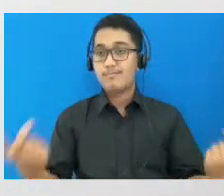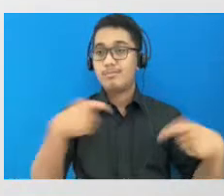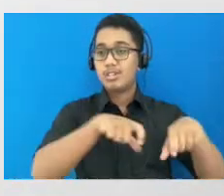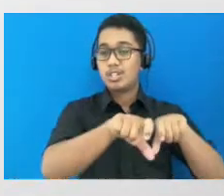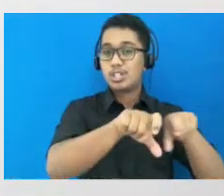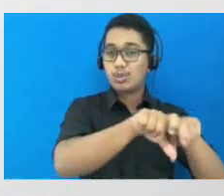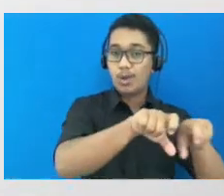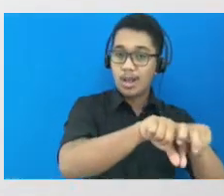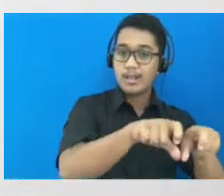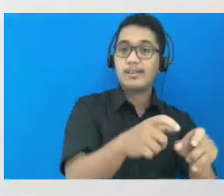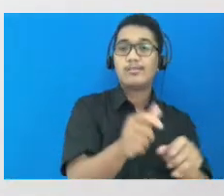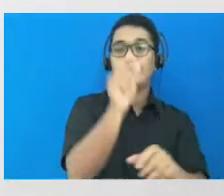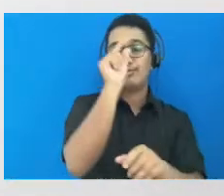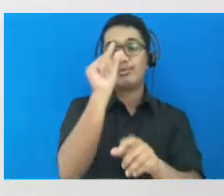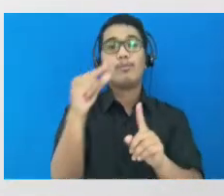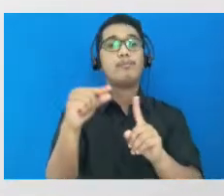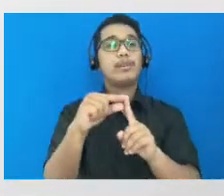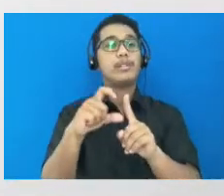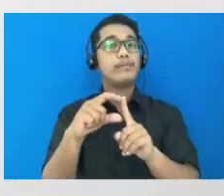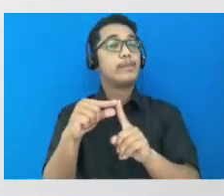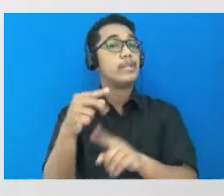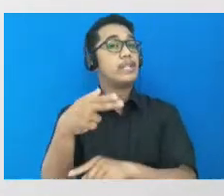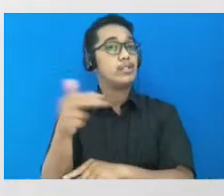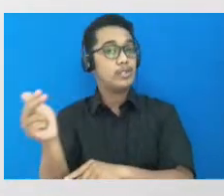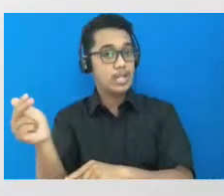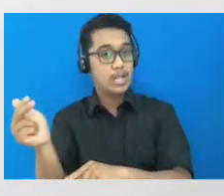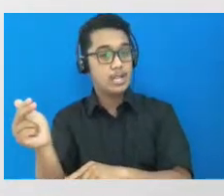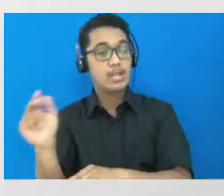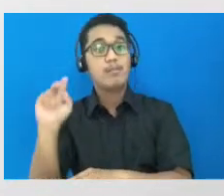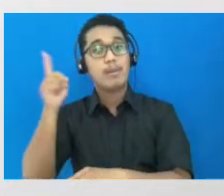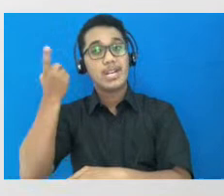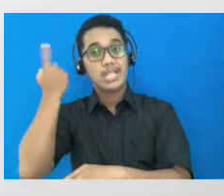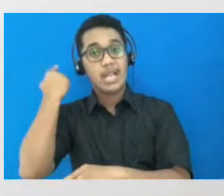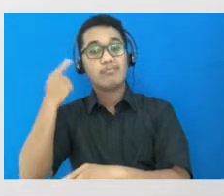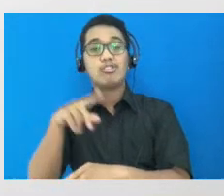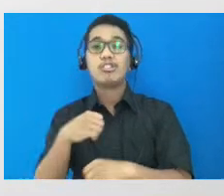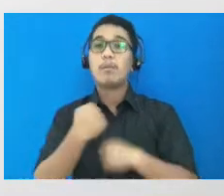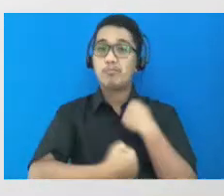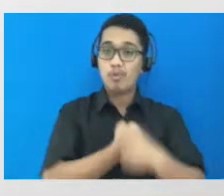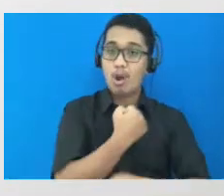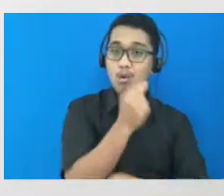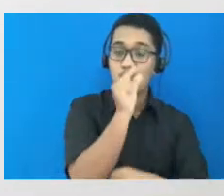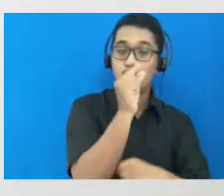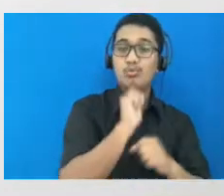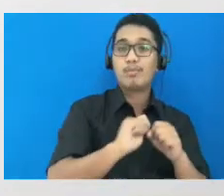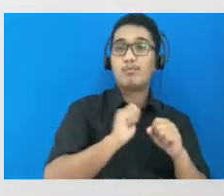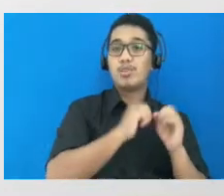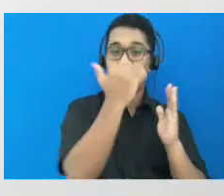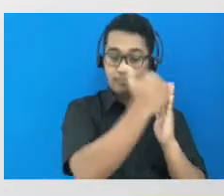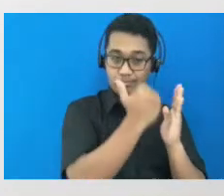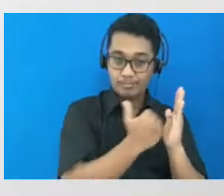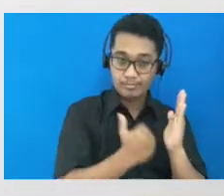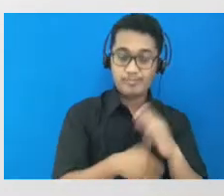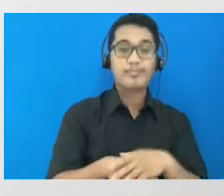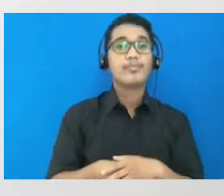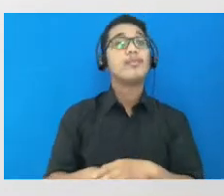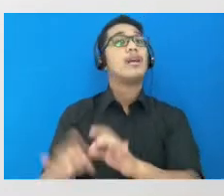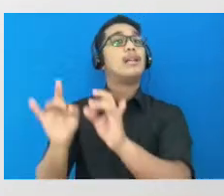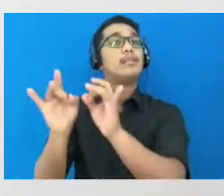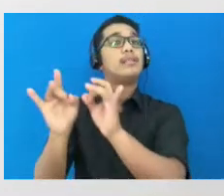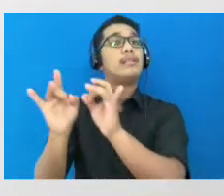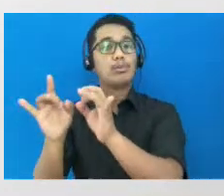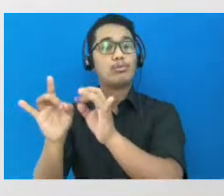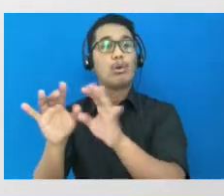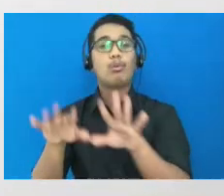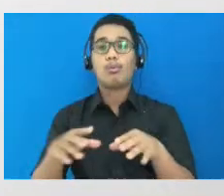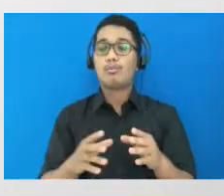terkait PDP di Indonesia. Pemerintah Indonesia juga berjuang untuk meningkatkan kapasitas mereka meregulasi sektor internet dan juga